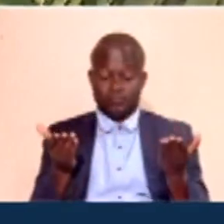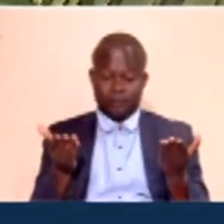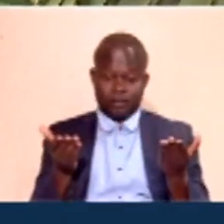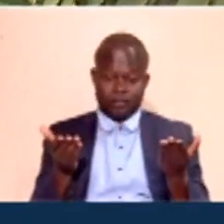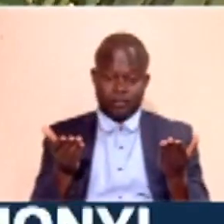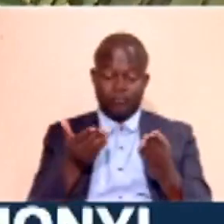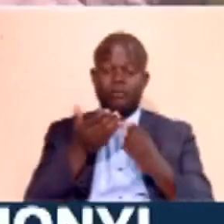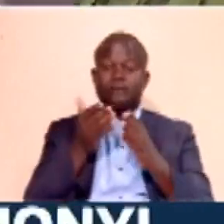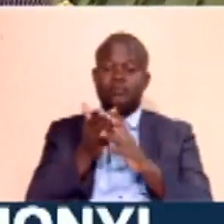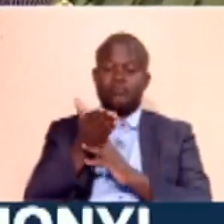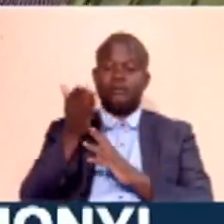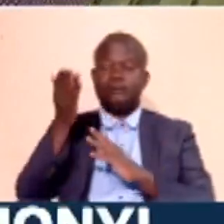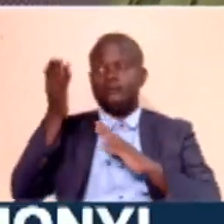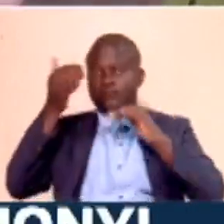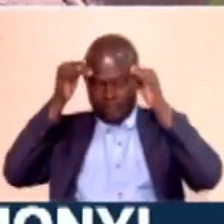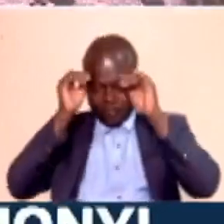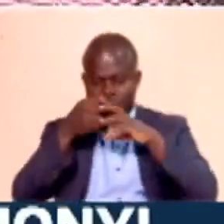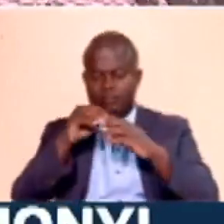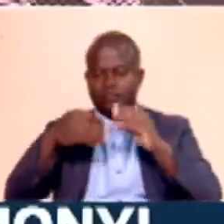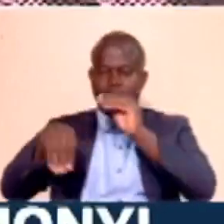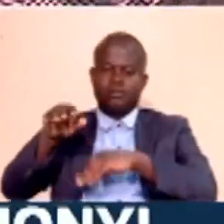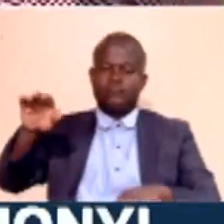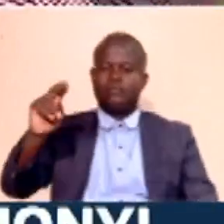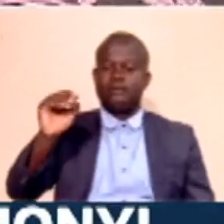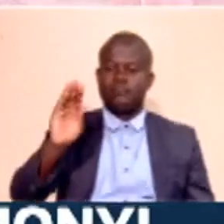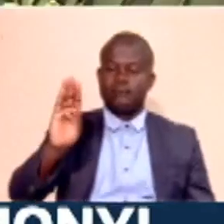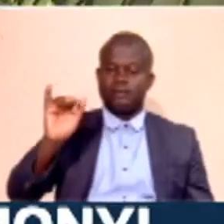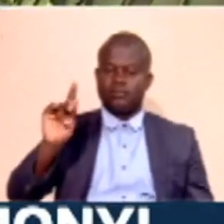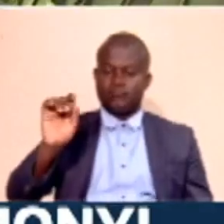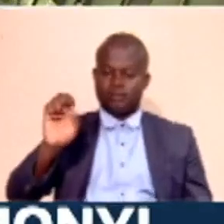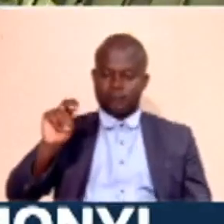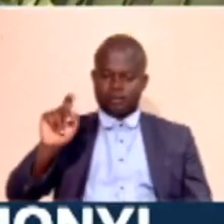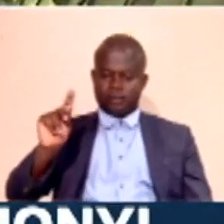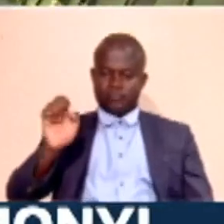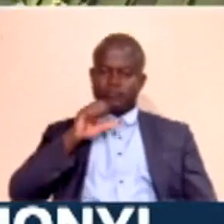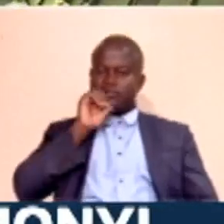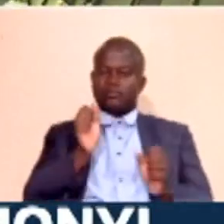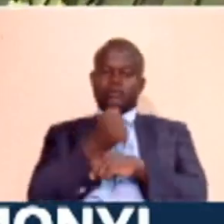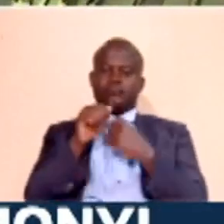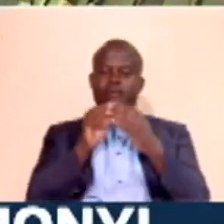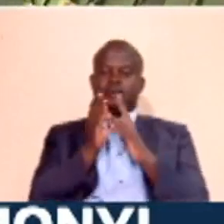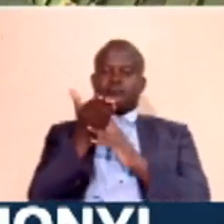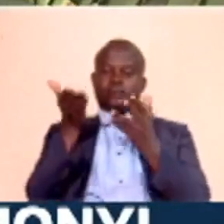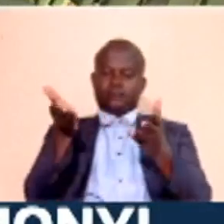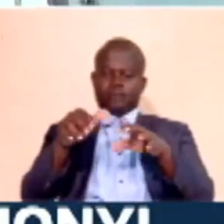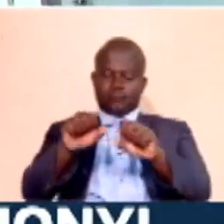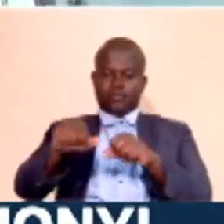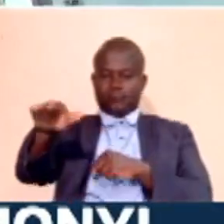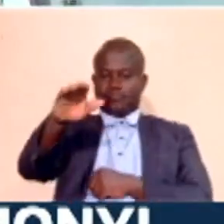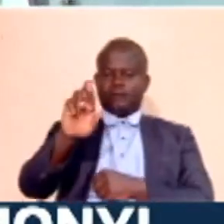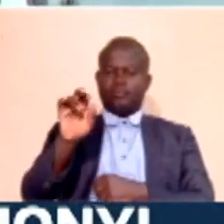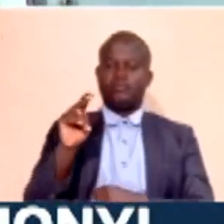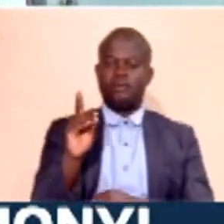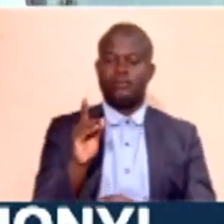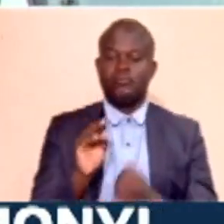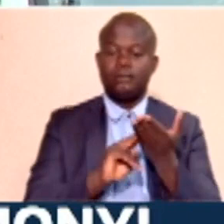inka zivuye mu masoko zivuye za Nyabikenke ariko ubwo ntabwo zishobora kunyura ahangaha ngo zifate Runda kugukoresha